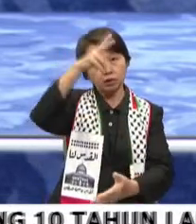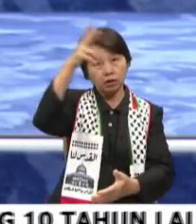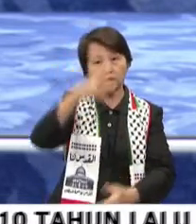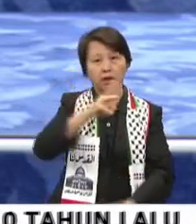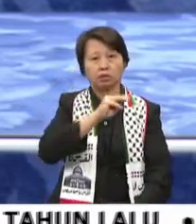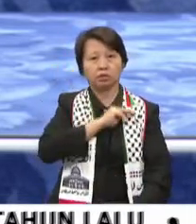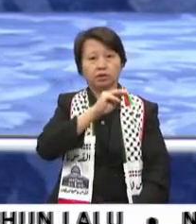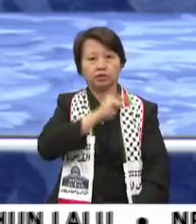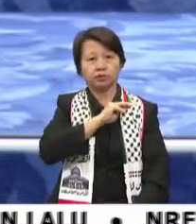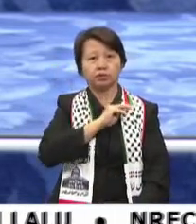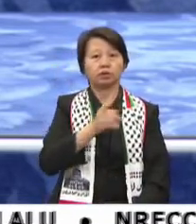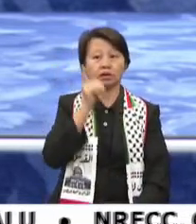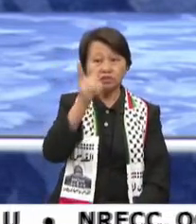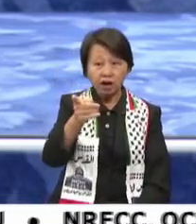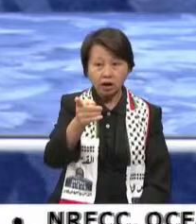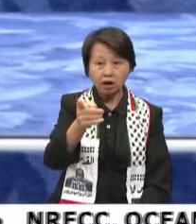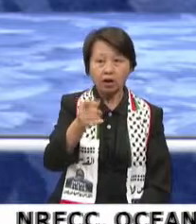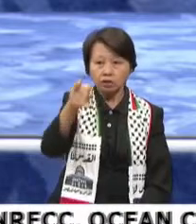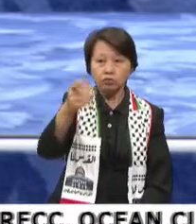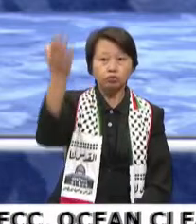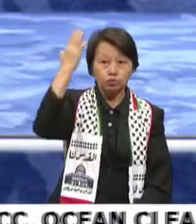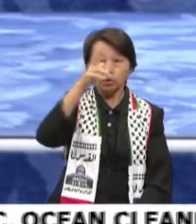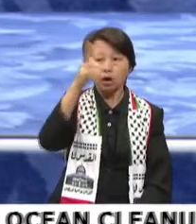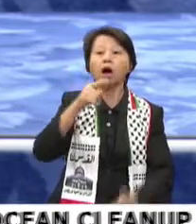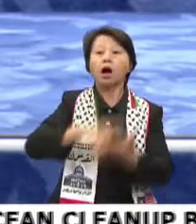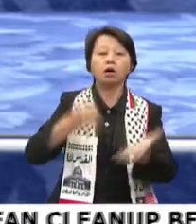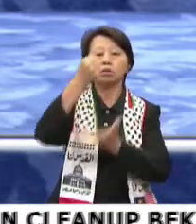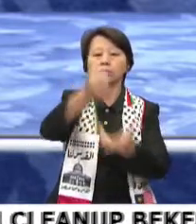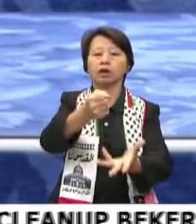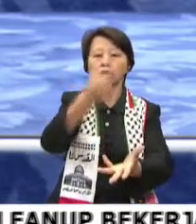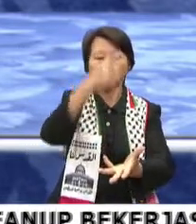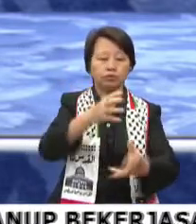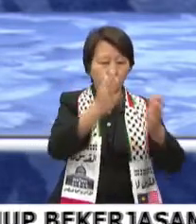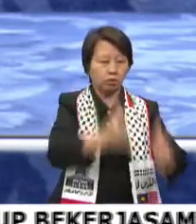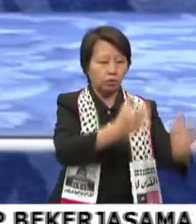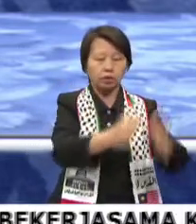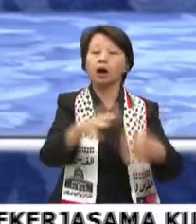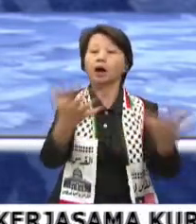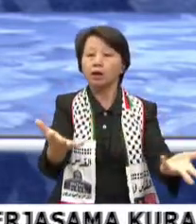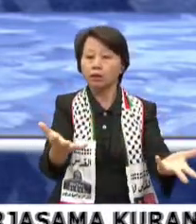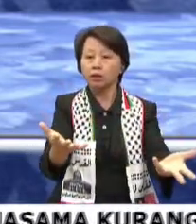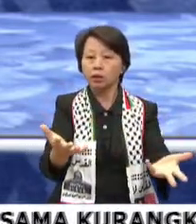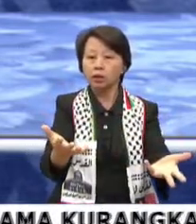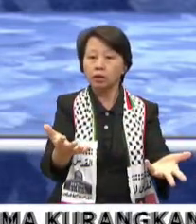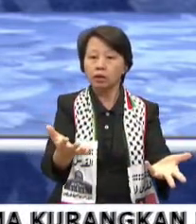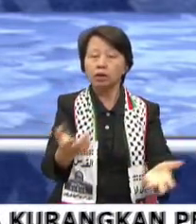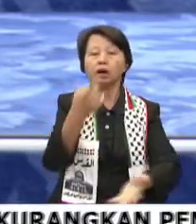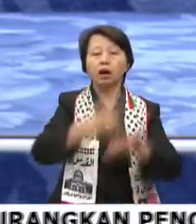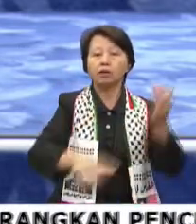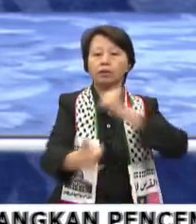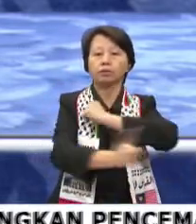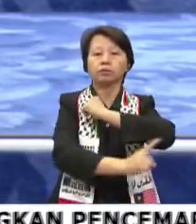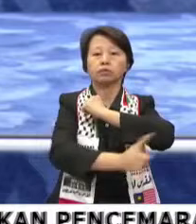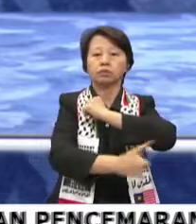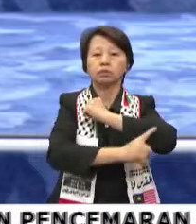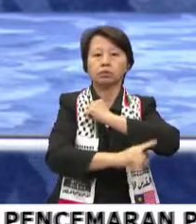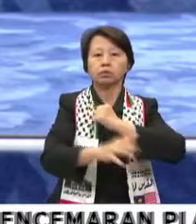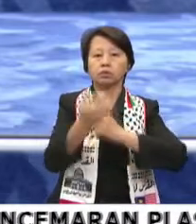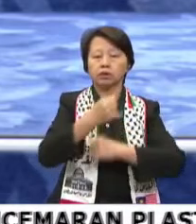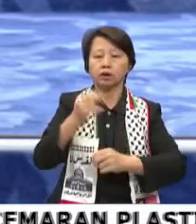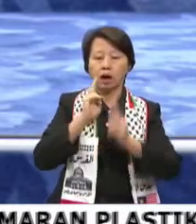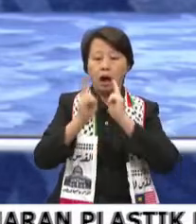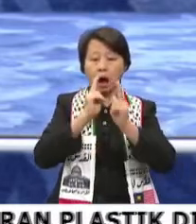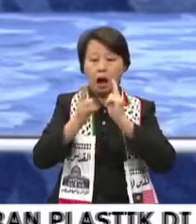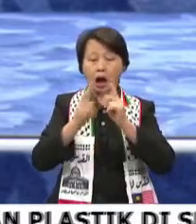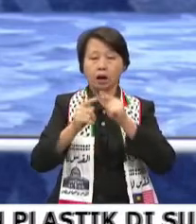menteri-menteri ada belah sana saya bagi tahu apa peruntukan di bagi kepada orang-orang lain pembangkang apa hukum dan hadis